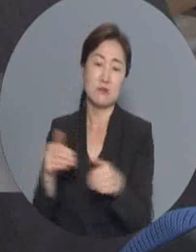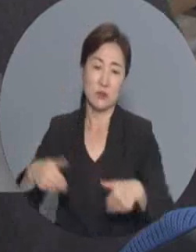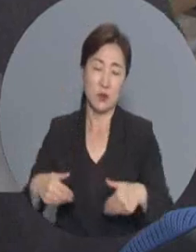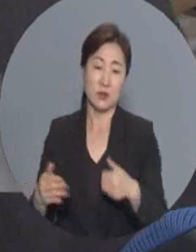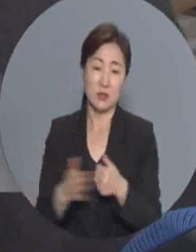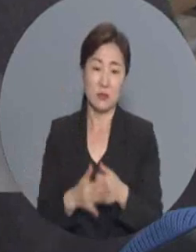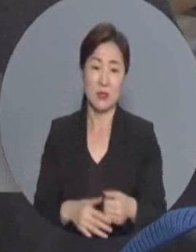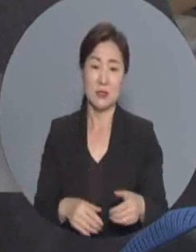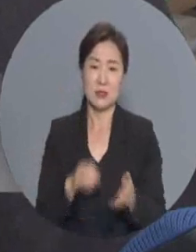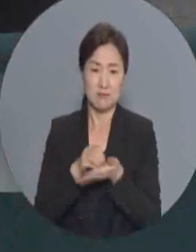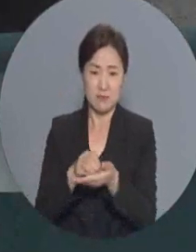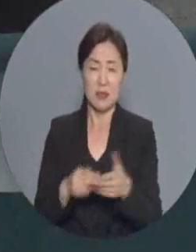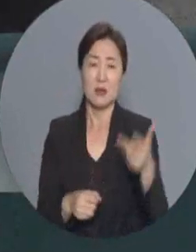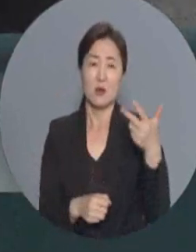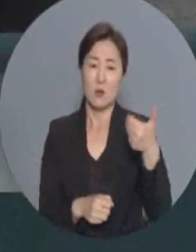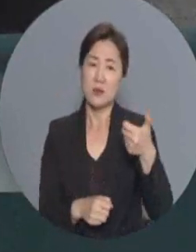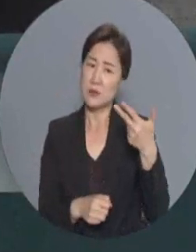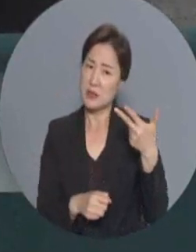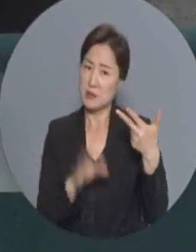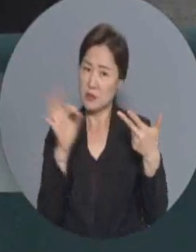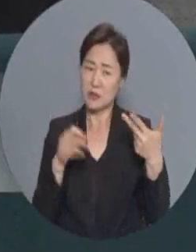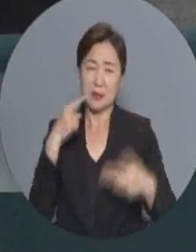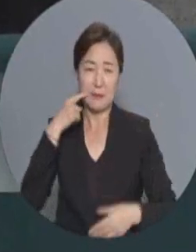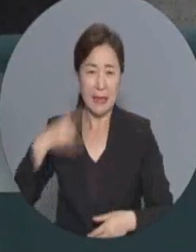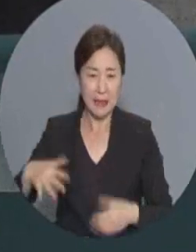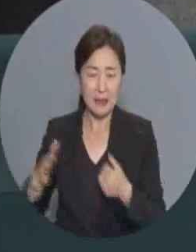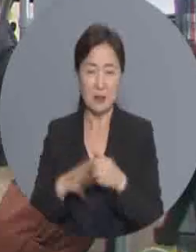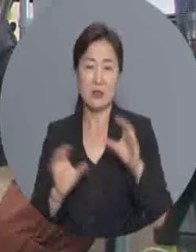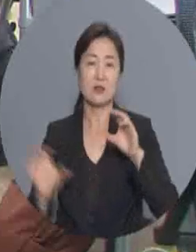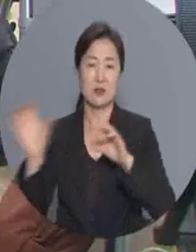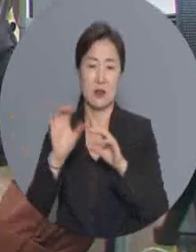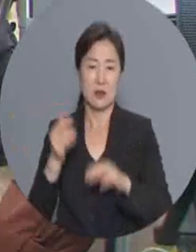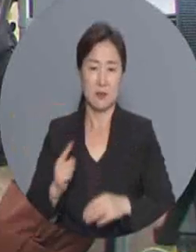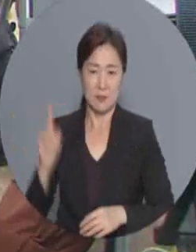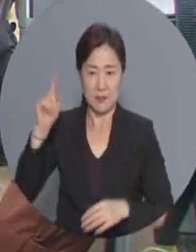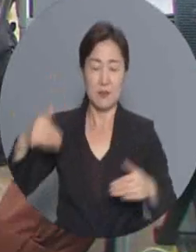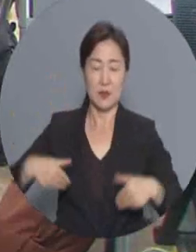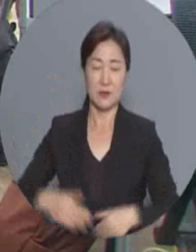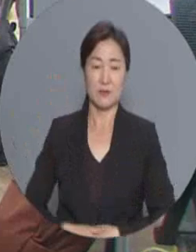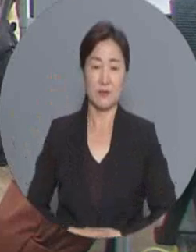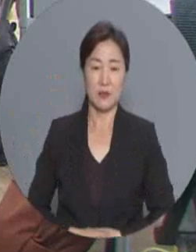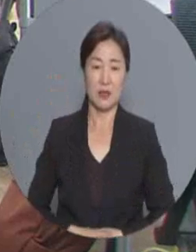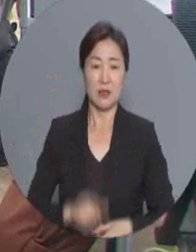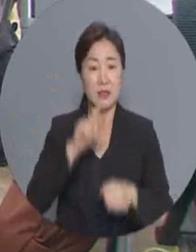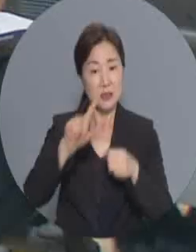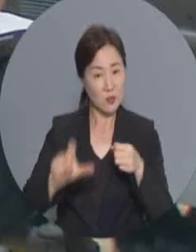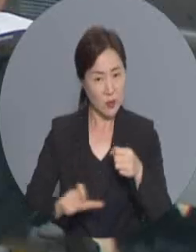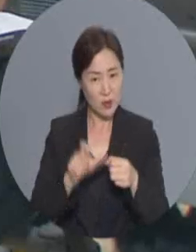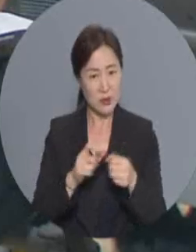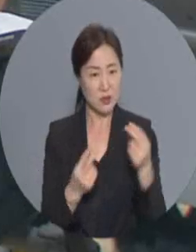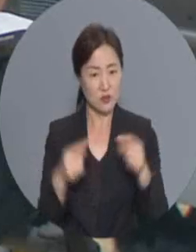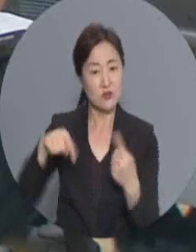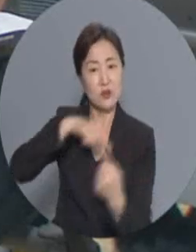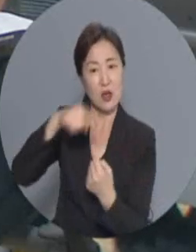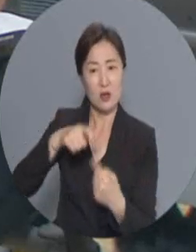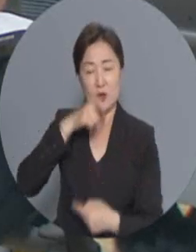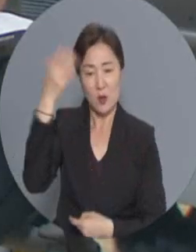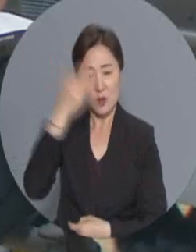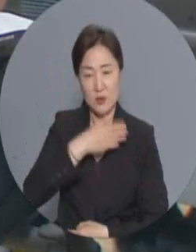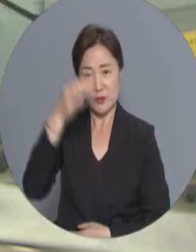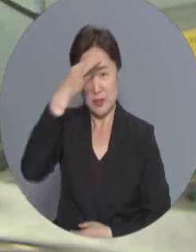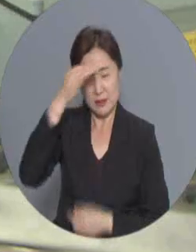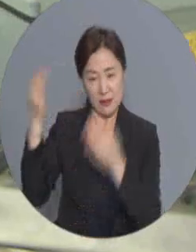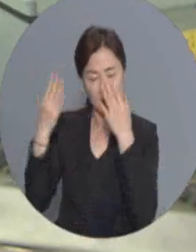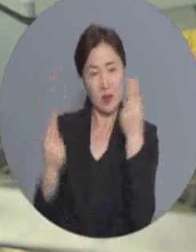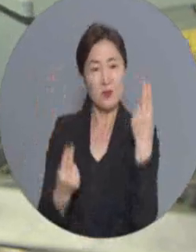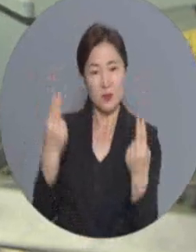57% 수준인 취업률을 더 높이는 데 고심하고 있습니다. 15년째 운영 중인 여수 테크니션 스쿨의 경우 지난 14년간